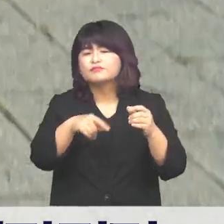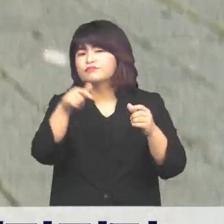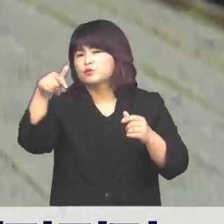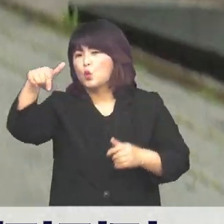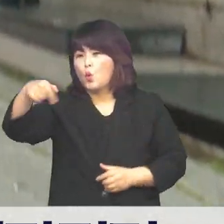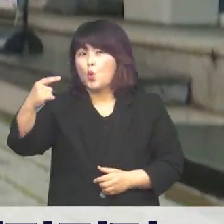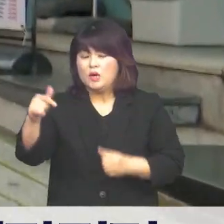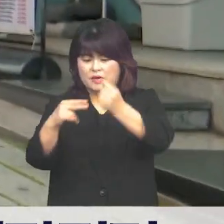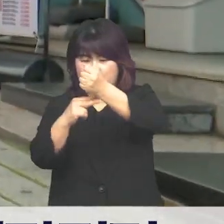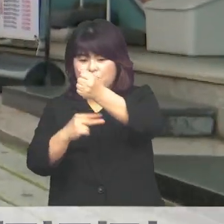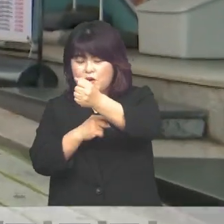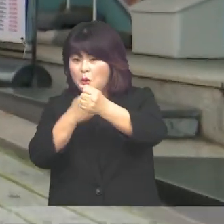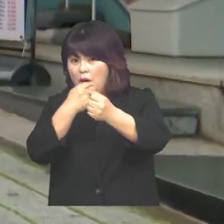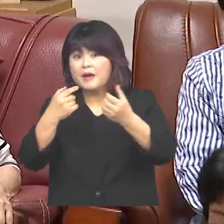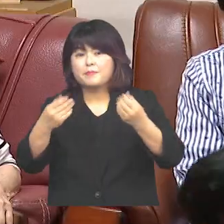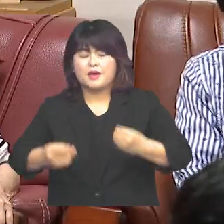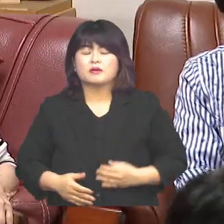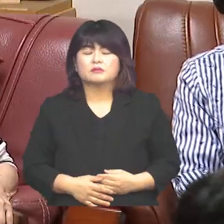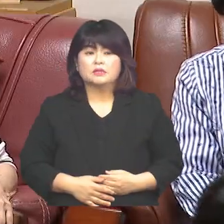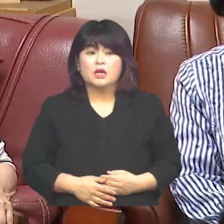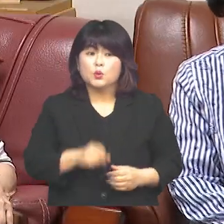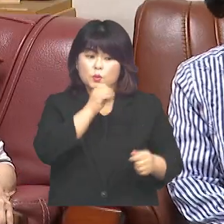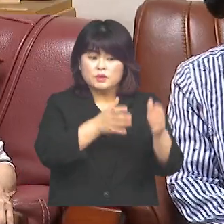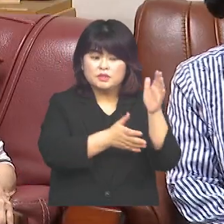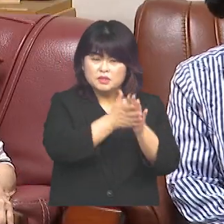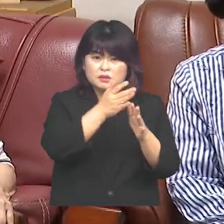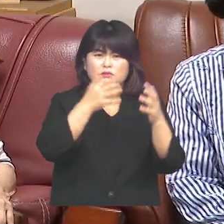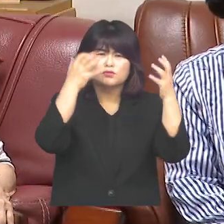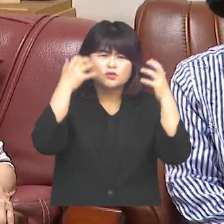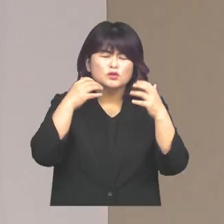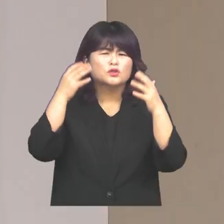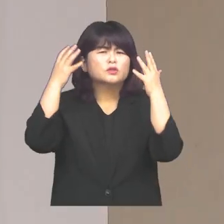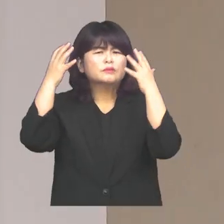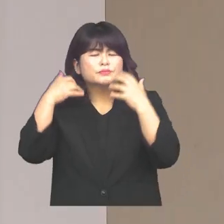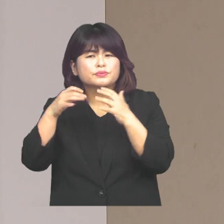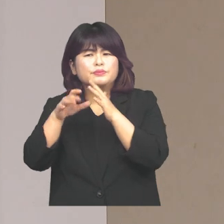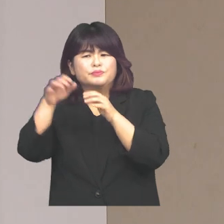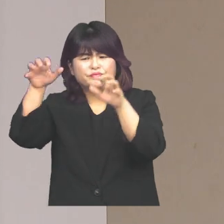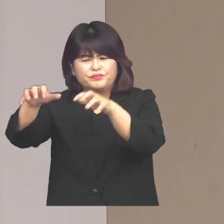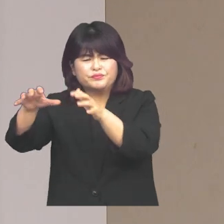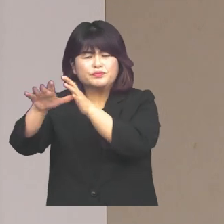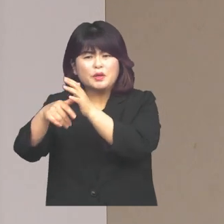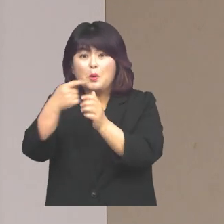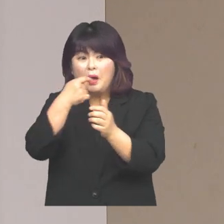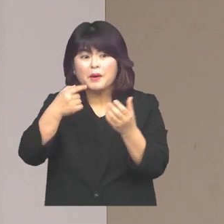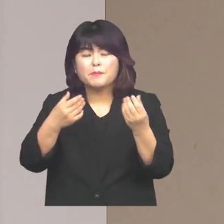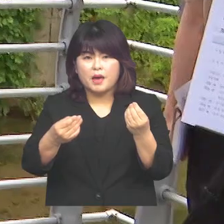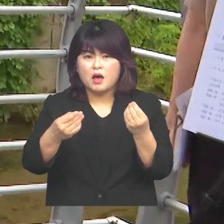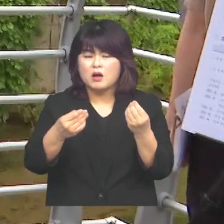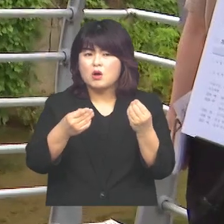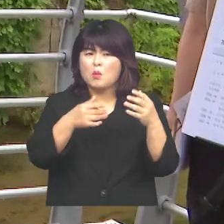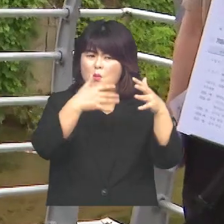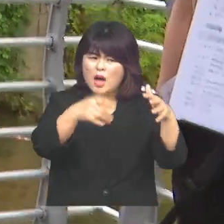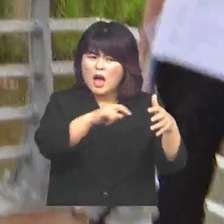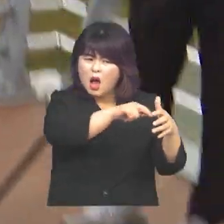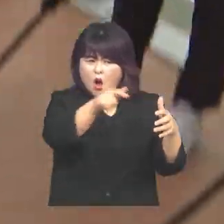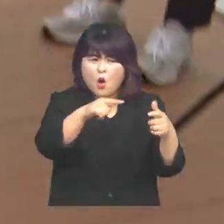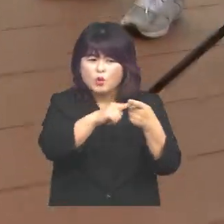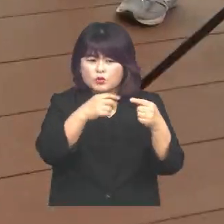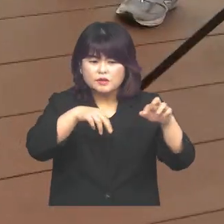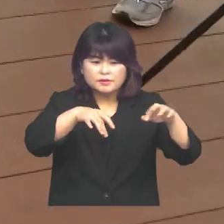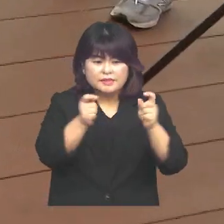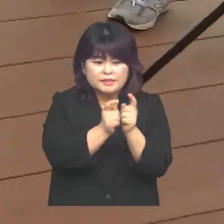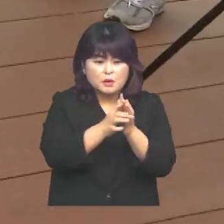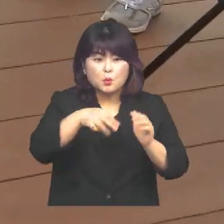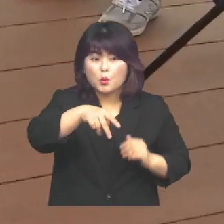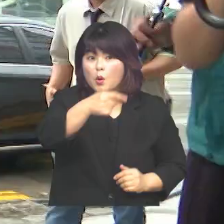등을 찾아 점검했습니다. 시는 장마철 취약시설과 무더위 쉼터 등을 재차 점검하고 재난 취약